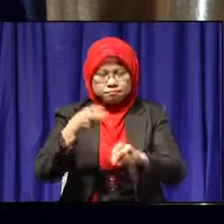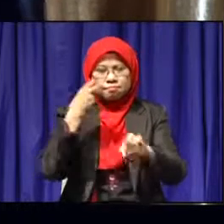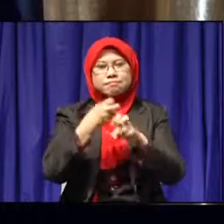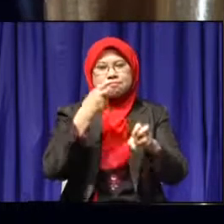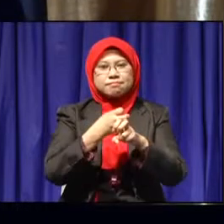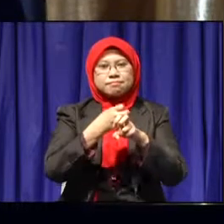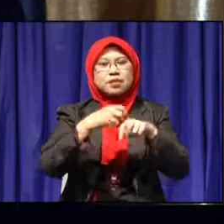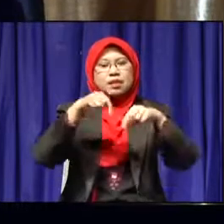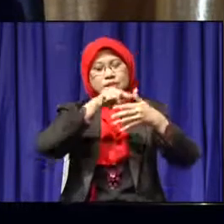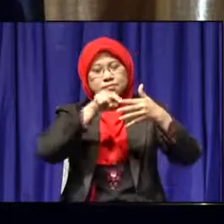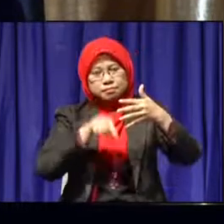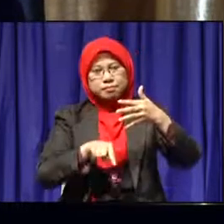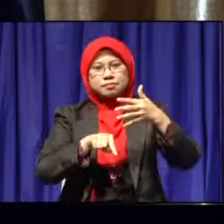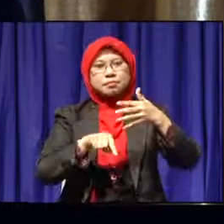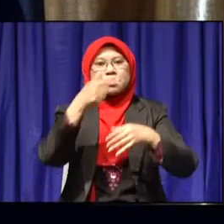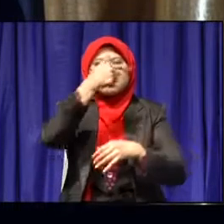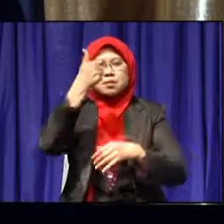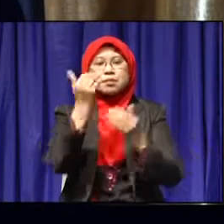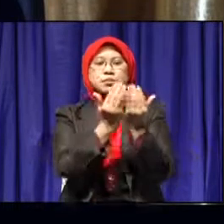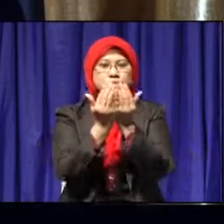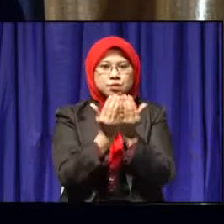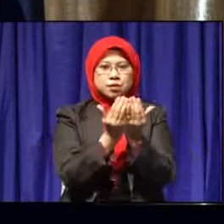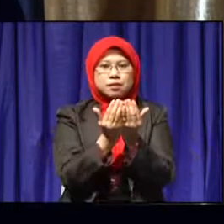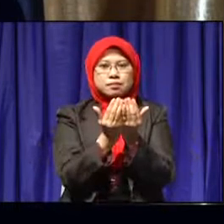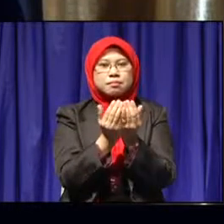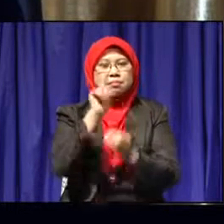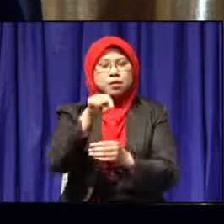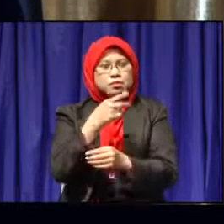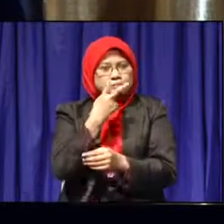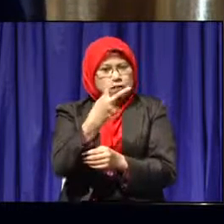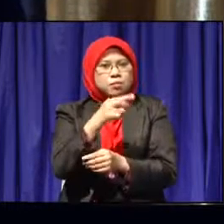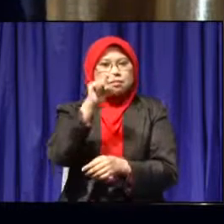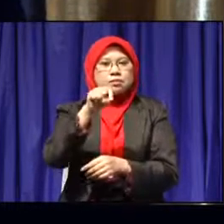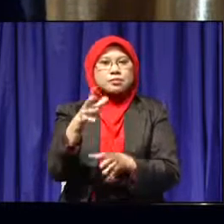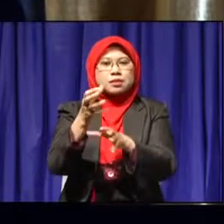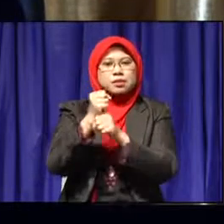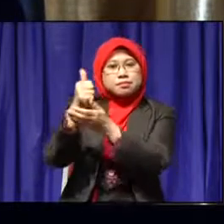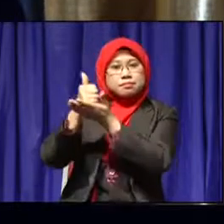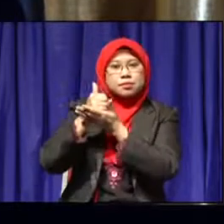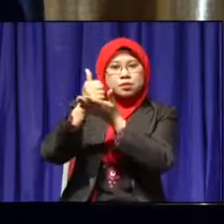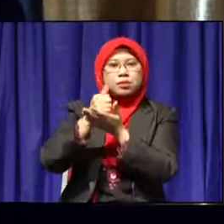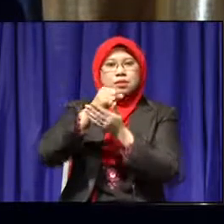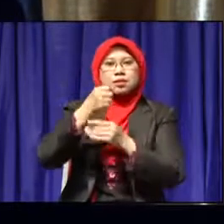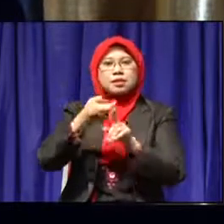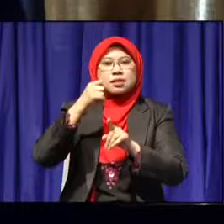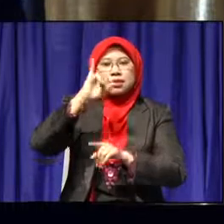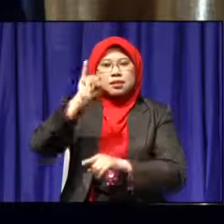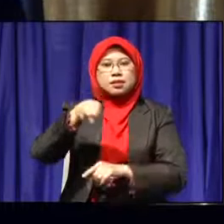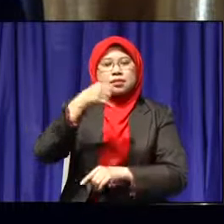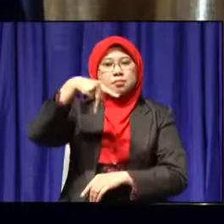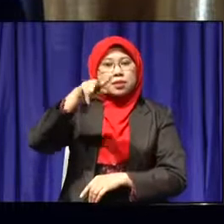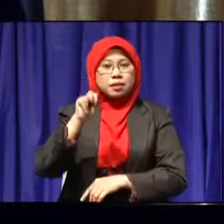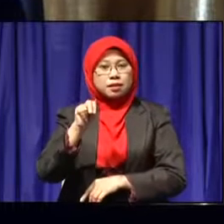Jadi ini adalah beberapa waktu yang pihak sekolah perlu melihat perlu mendapat bantuan perlu